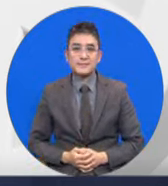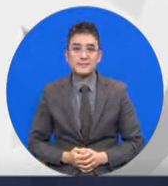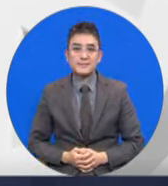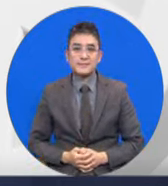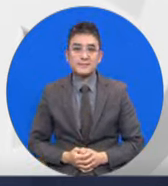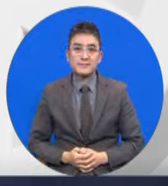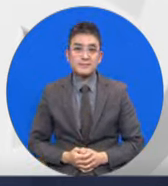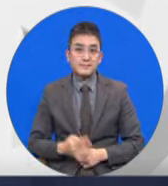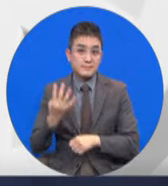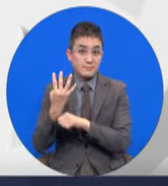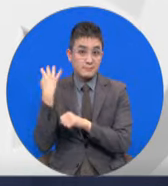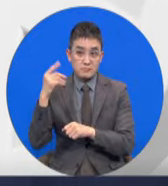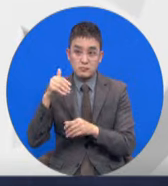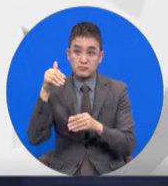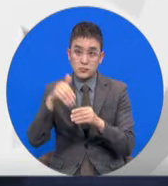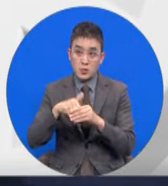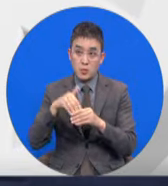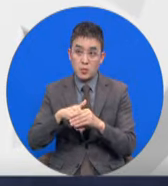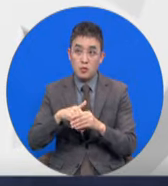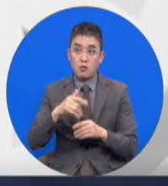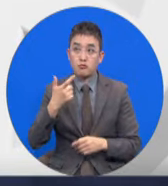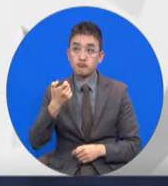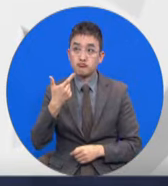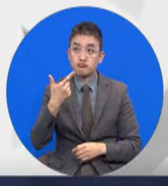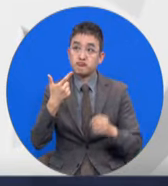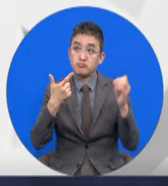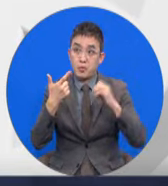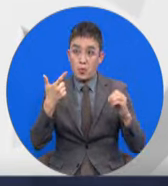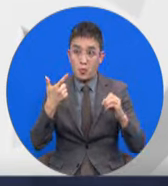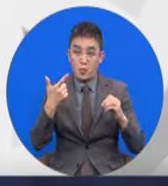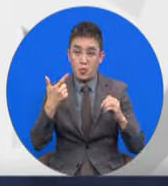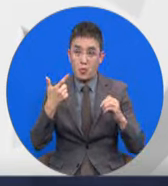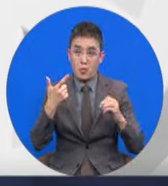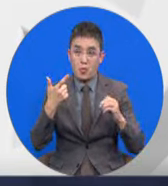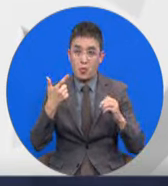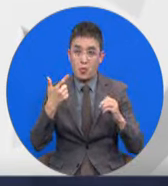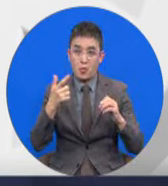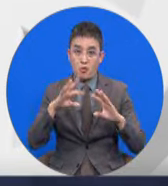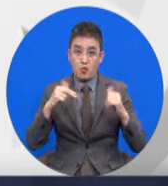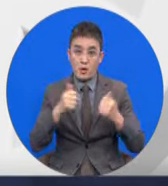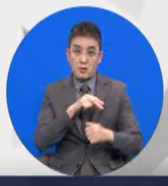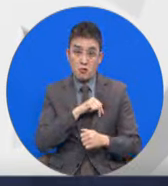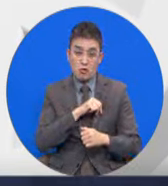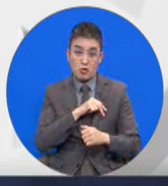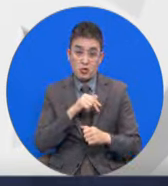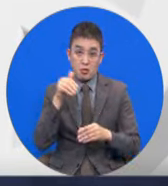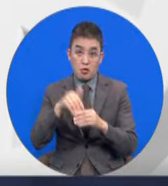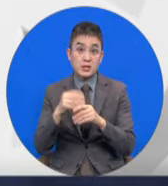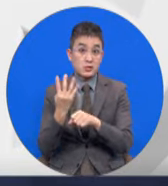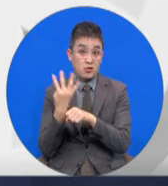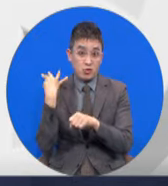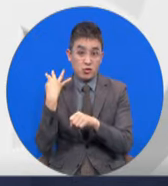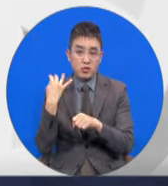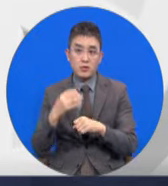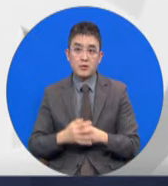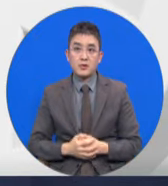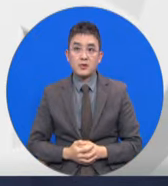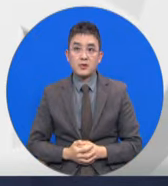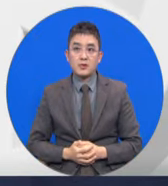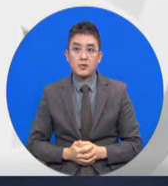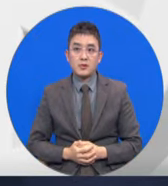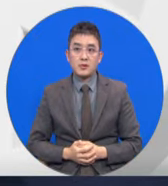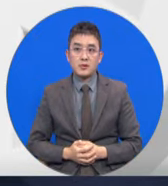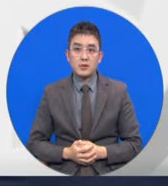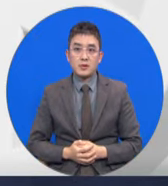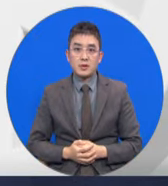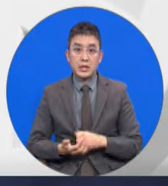지난번 투표율이 66%를 좀 넘었거든요. 총선 투표율 기준으로 봤을 때. 사전 투표율이